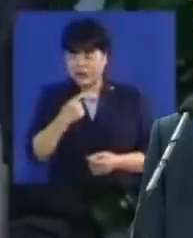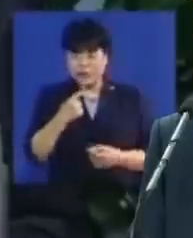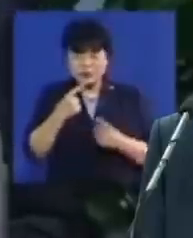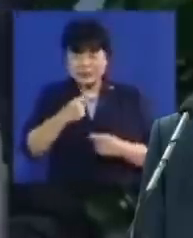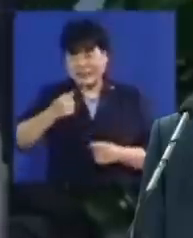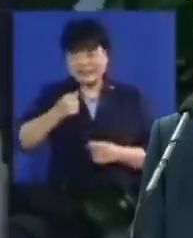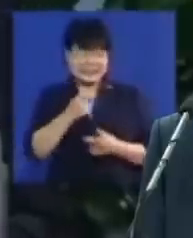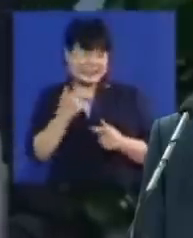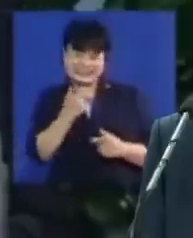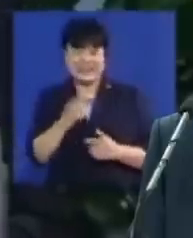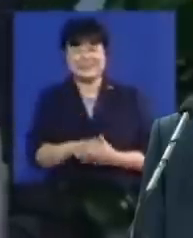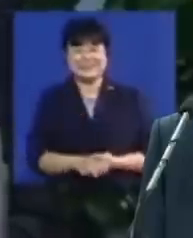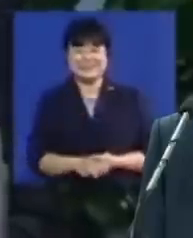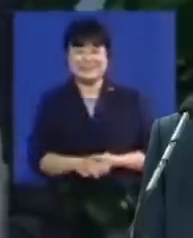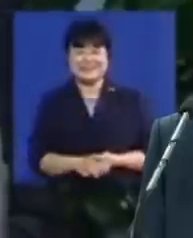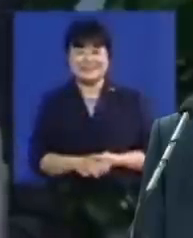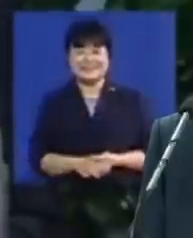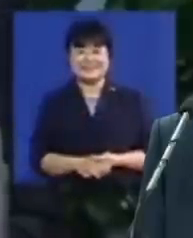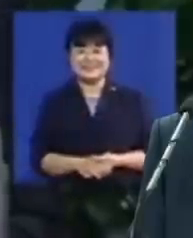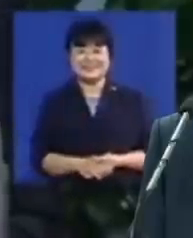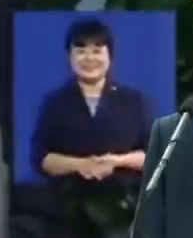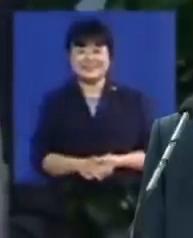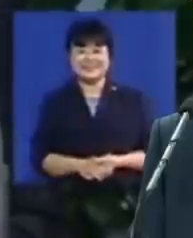그 보통 괴로운 거 아니에요.